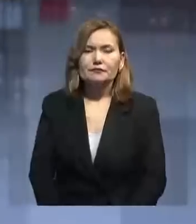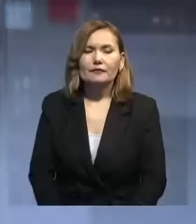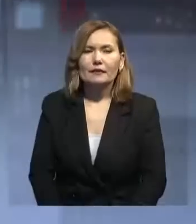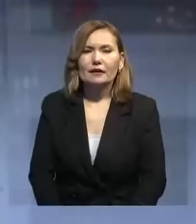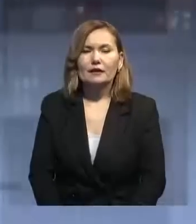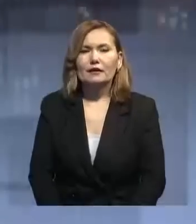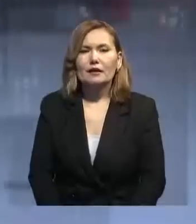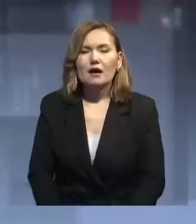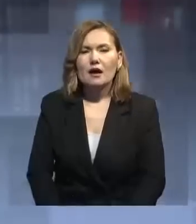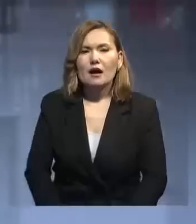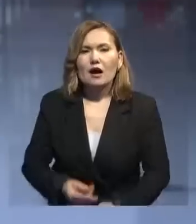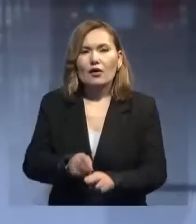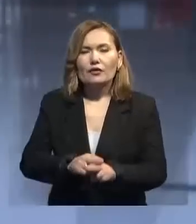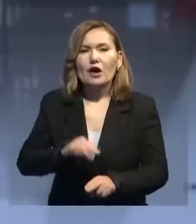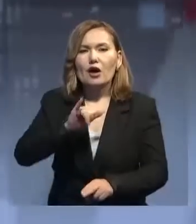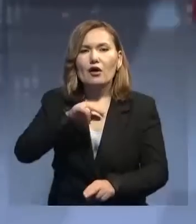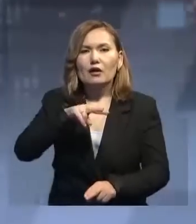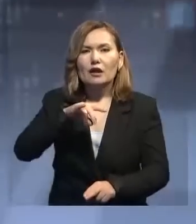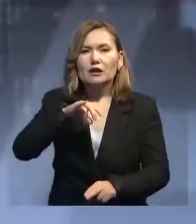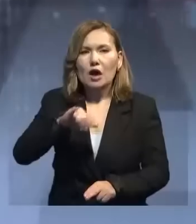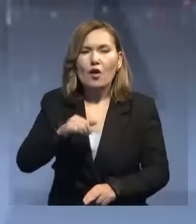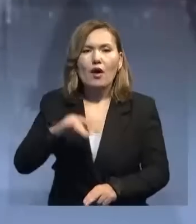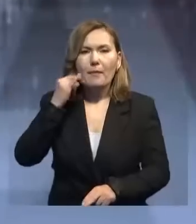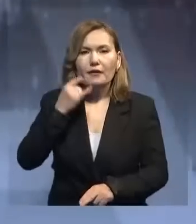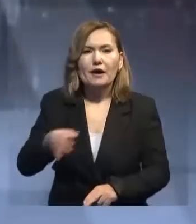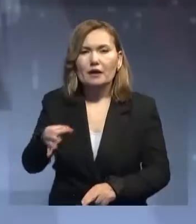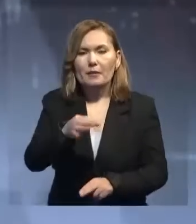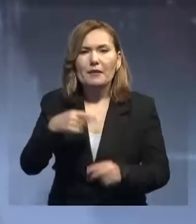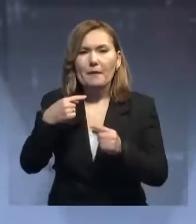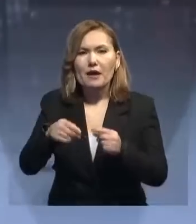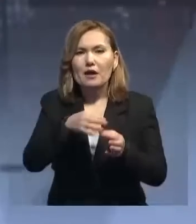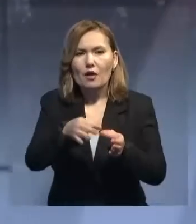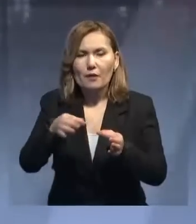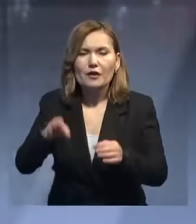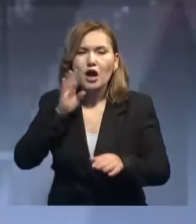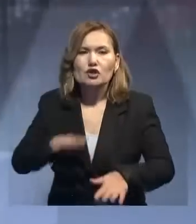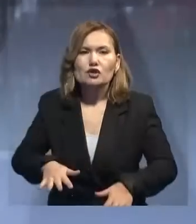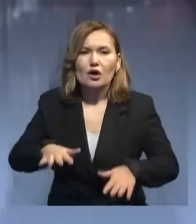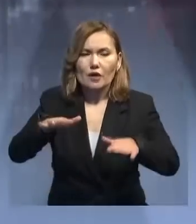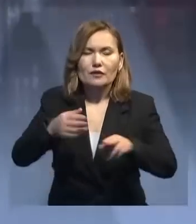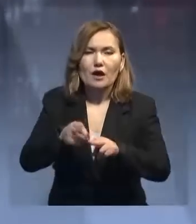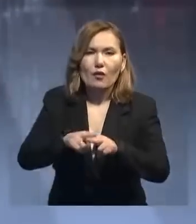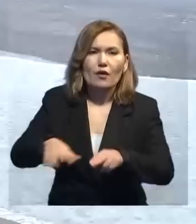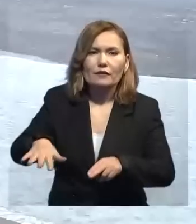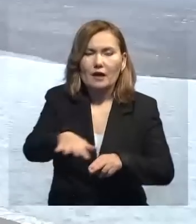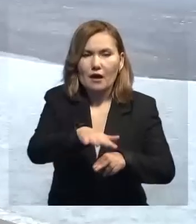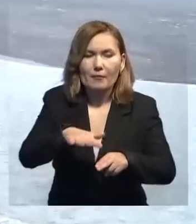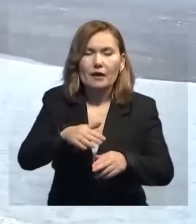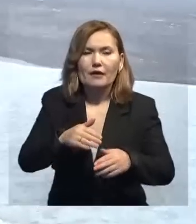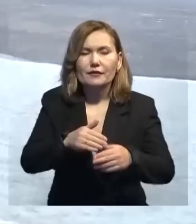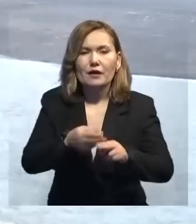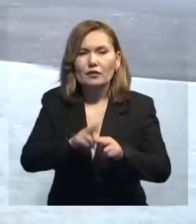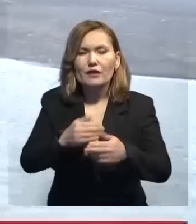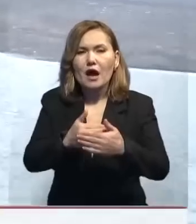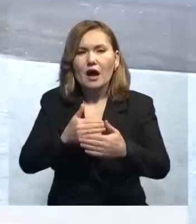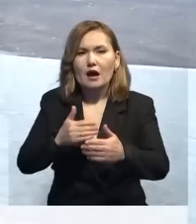Елдегі жаңалықтарға оралсақ, Ұлытау мен Павлодар облыстарынан басқа барлық өңір су тасқыны қаупі бар аймақта тұр. Дегенмен алдын